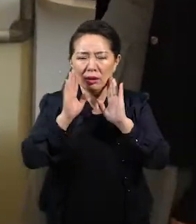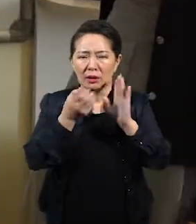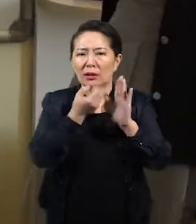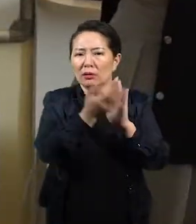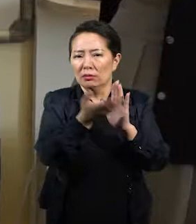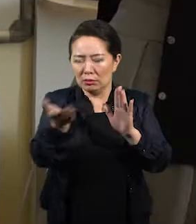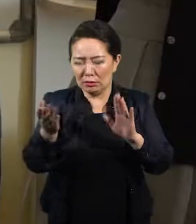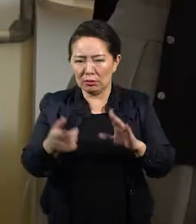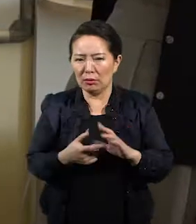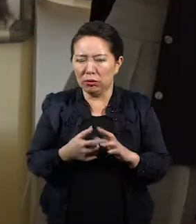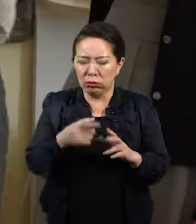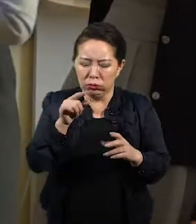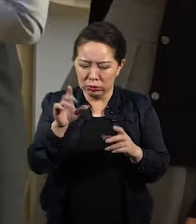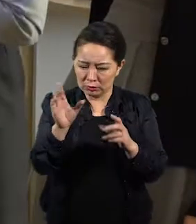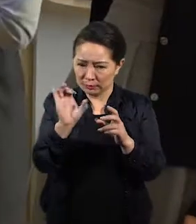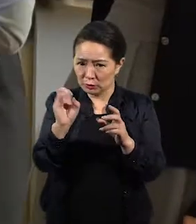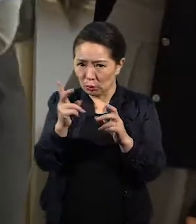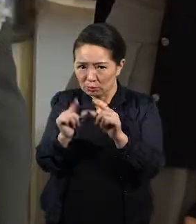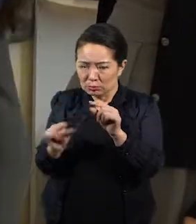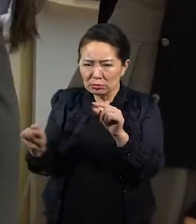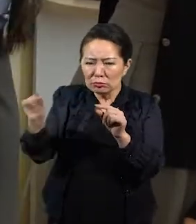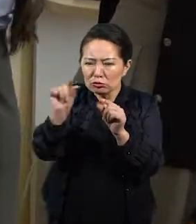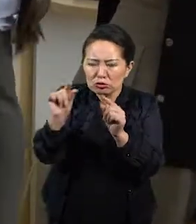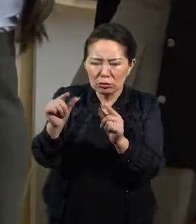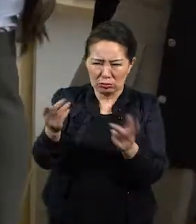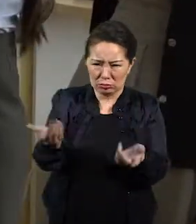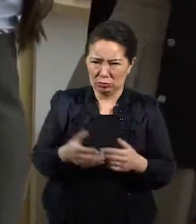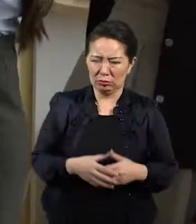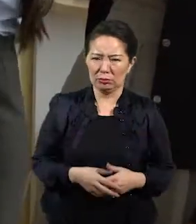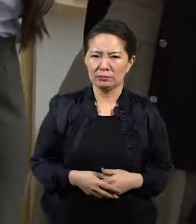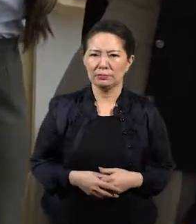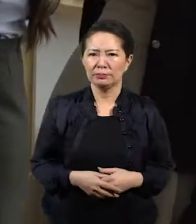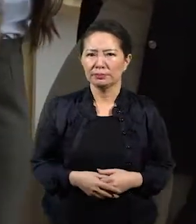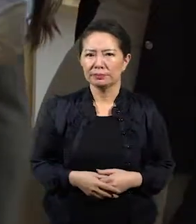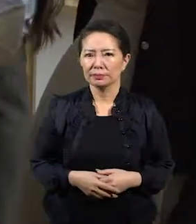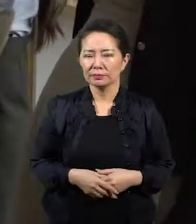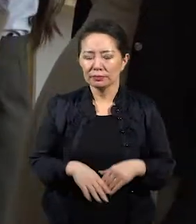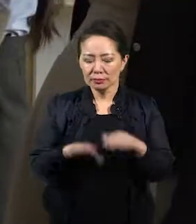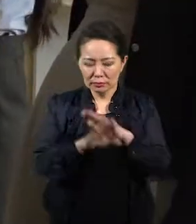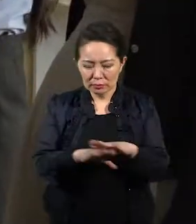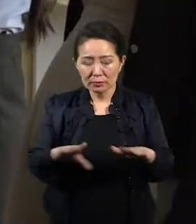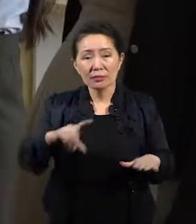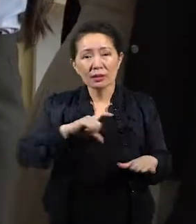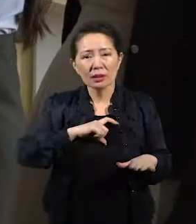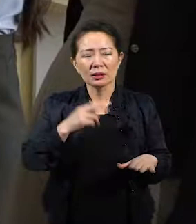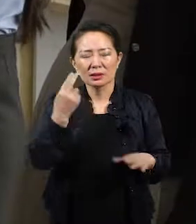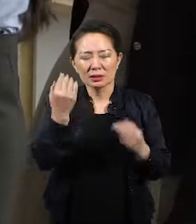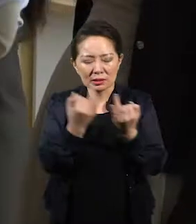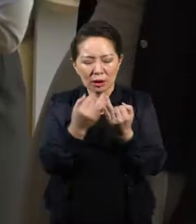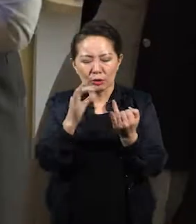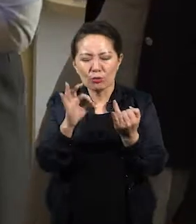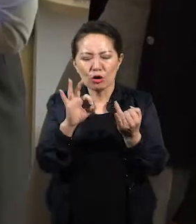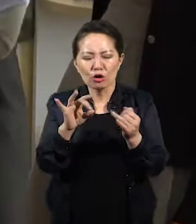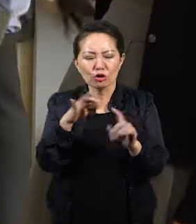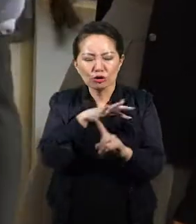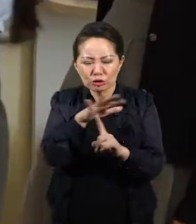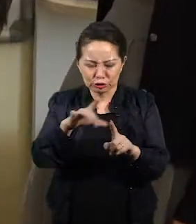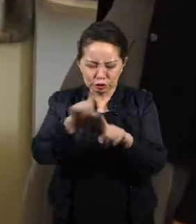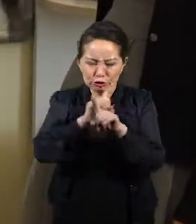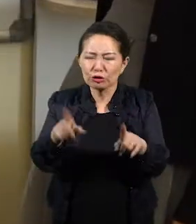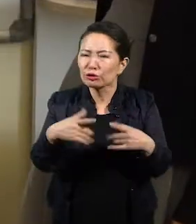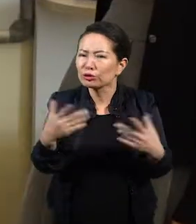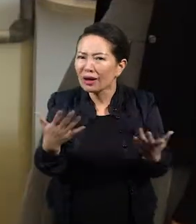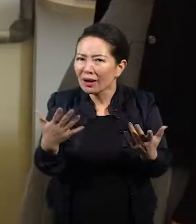нь их энэ хэлээр ингээд бав агаад илэрхийлж байгаа. Тэгээд хүүхдийн эрх сахим орчинд хэрхэн зөрчигдөж байна вэ гэсэн асуудлаа